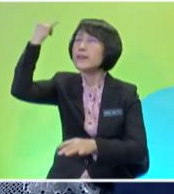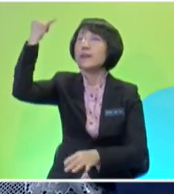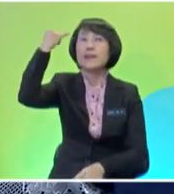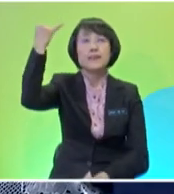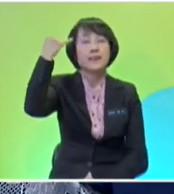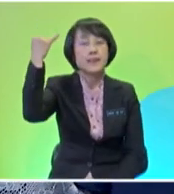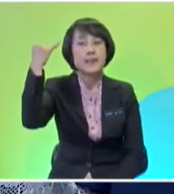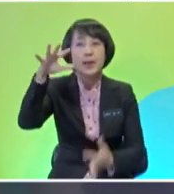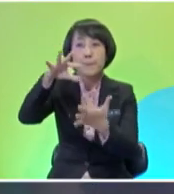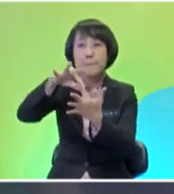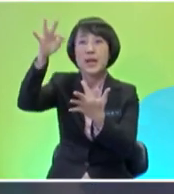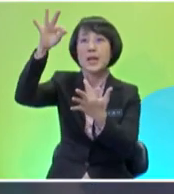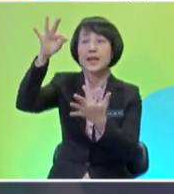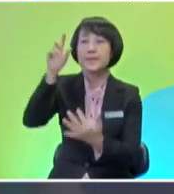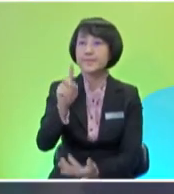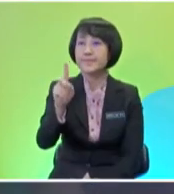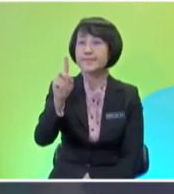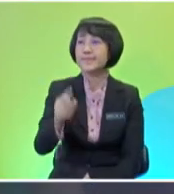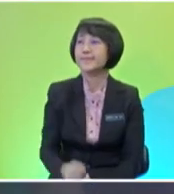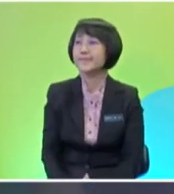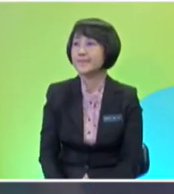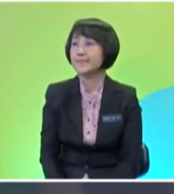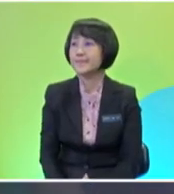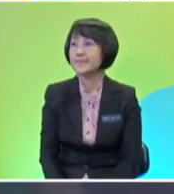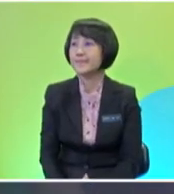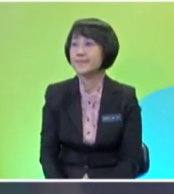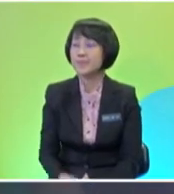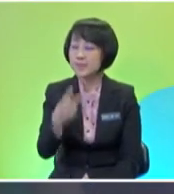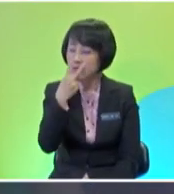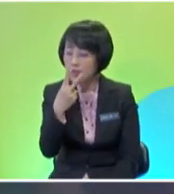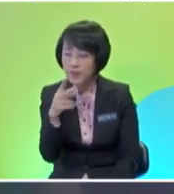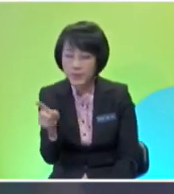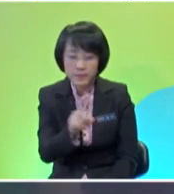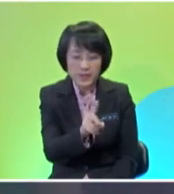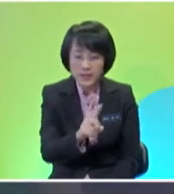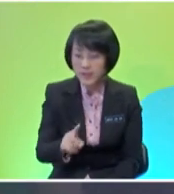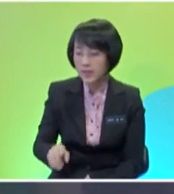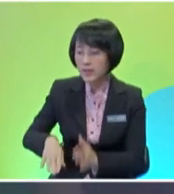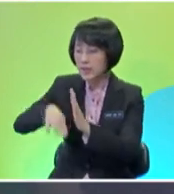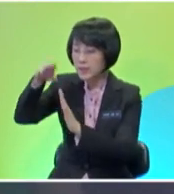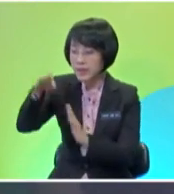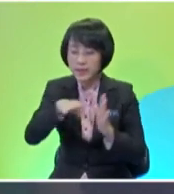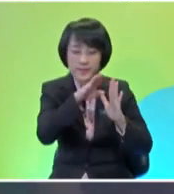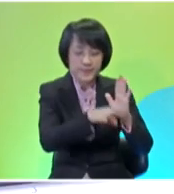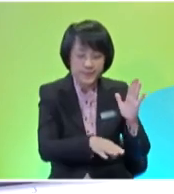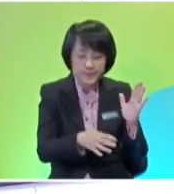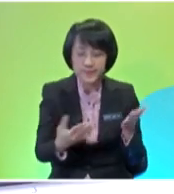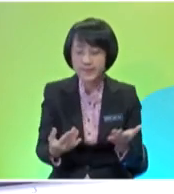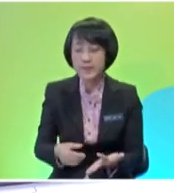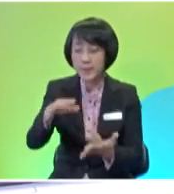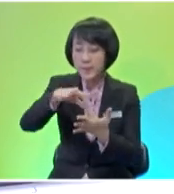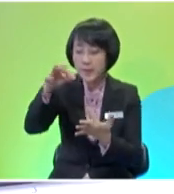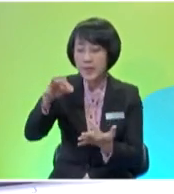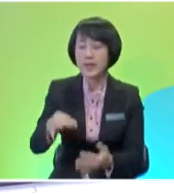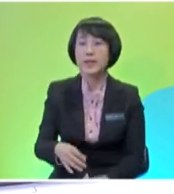Maknanya ada beberapa lakaran. Jadi baru dia akan tengok okey yang mana yang ada kelebihan, yang mana yang ada kekurangan dia boleh tambah baik. Barulah dia pilih hasil